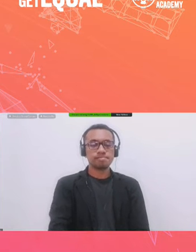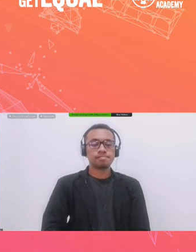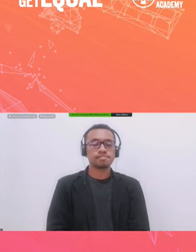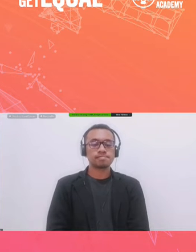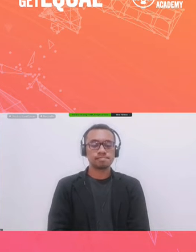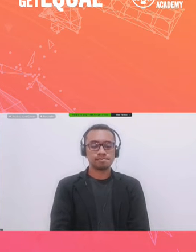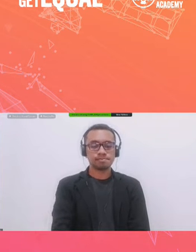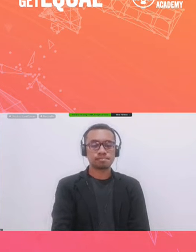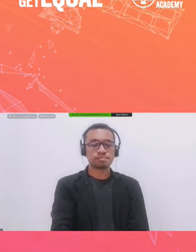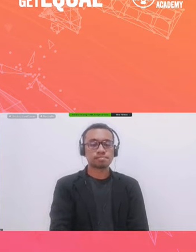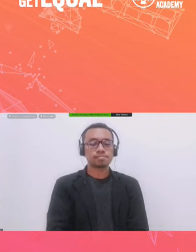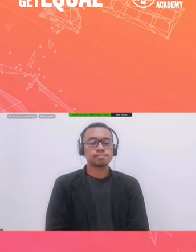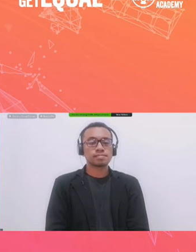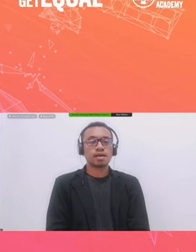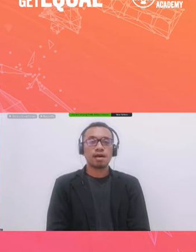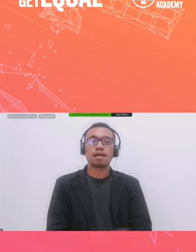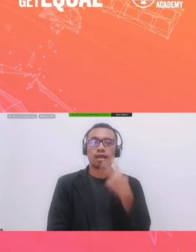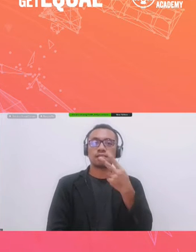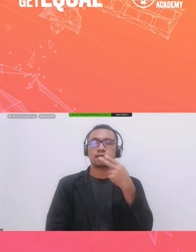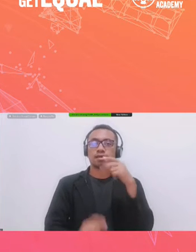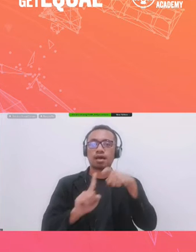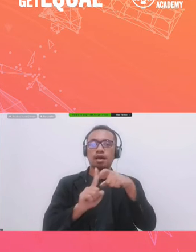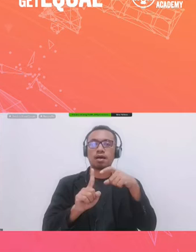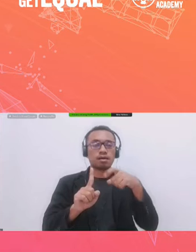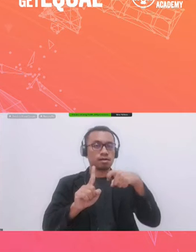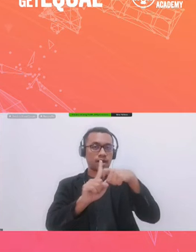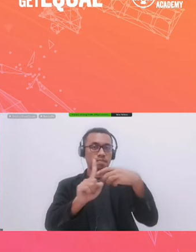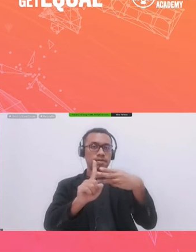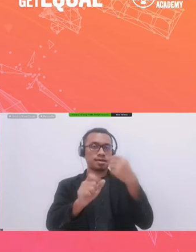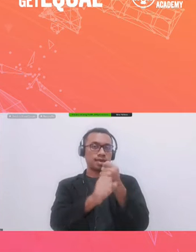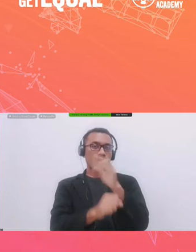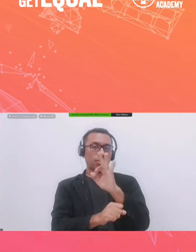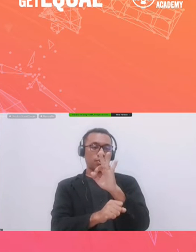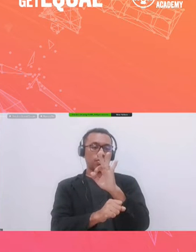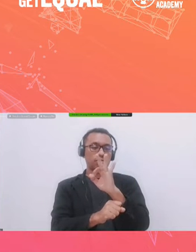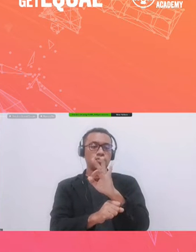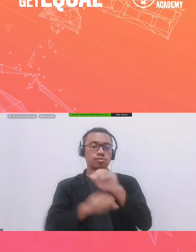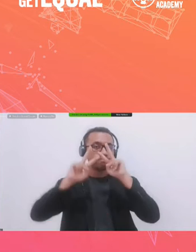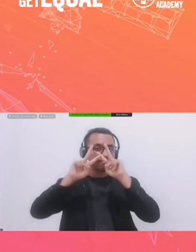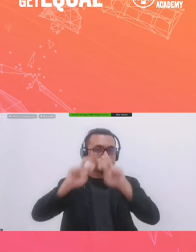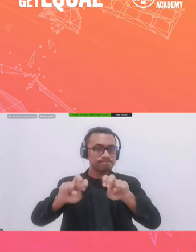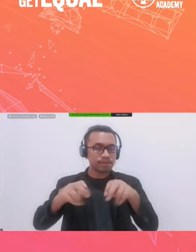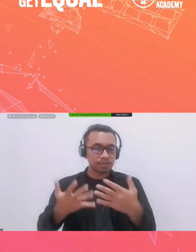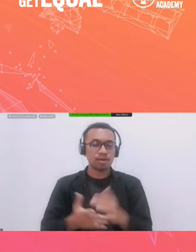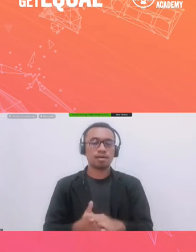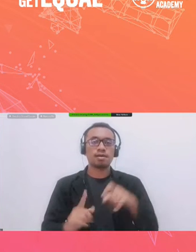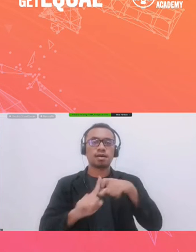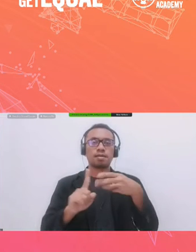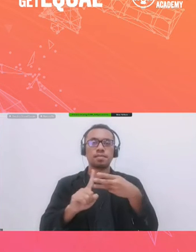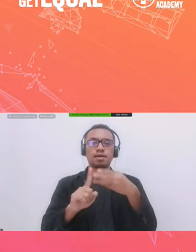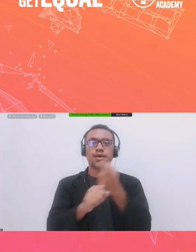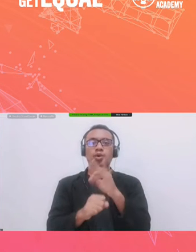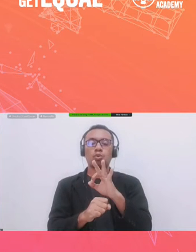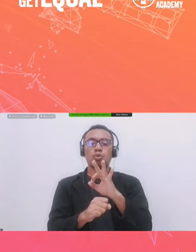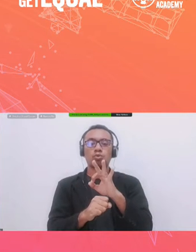Nah, ini KBGO di sini, definisi dalam riset ini adalah ada banyak definisi KBGO, namun riset